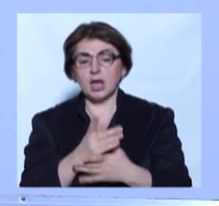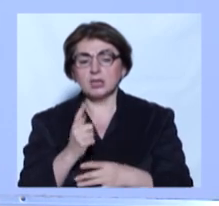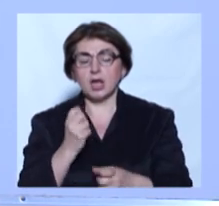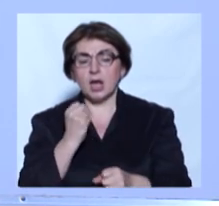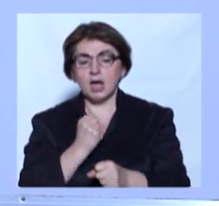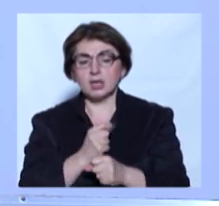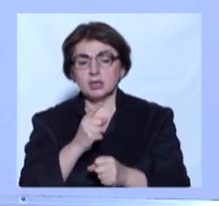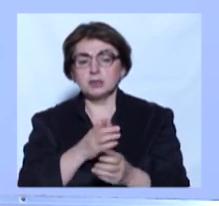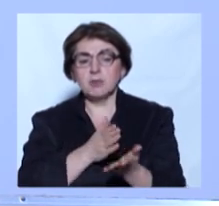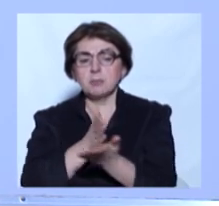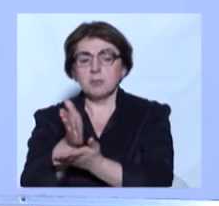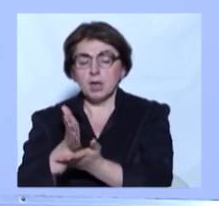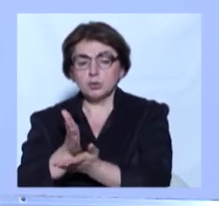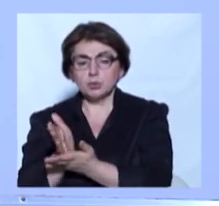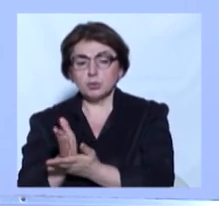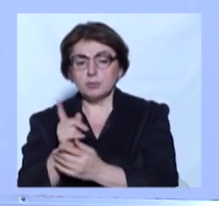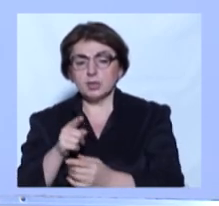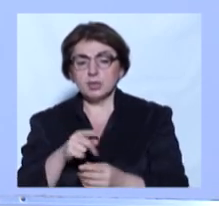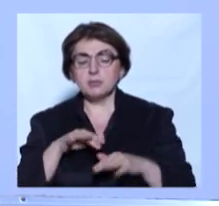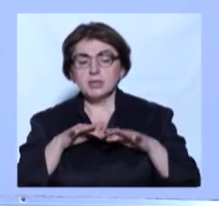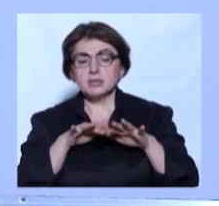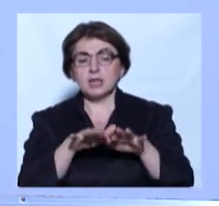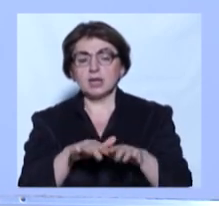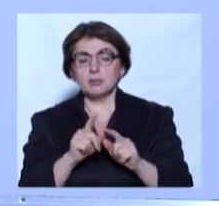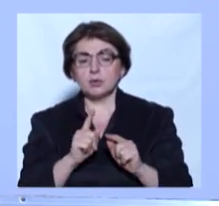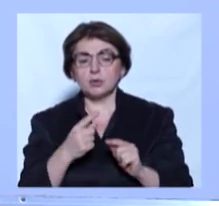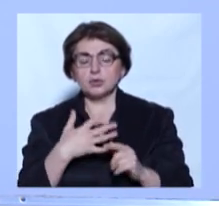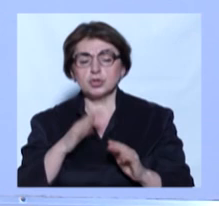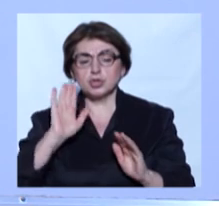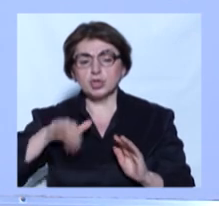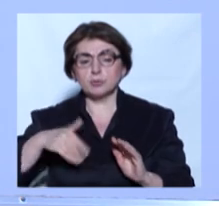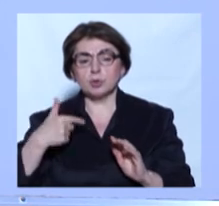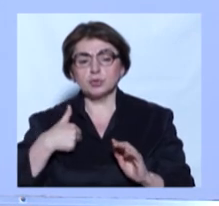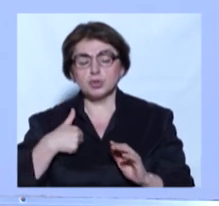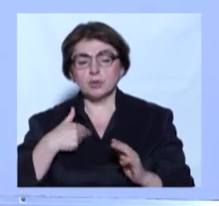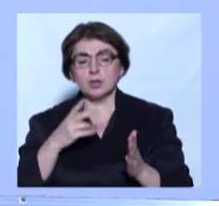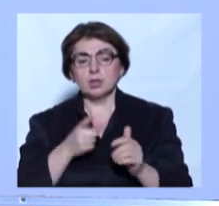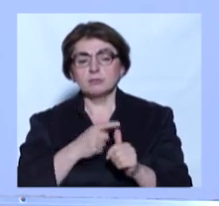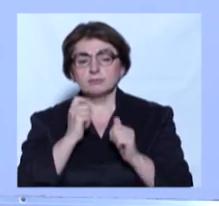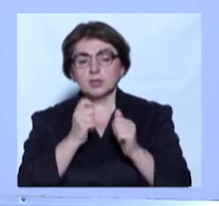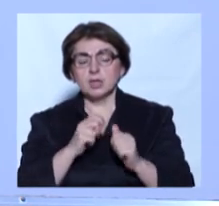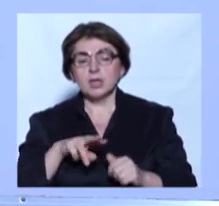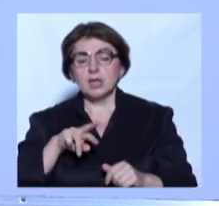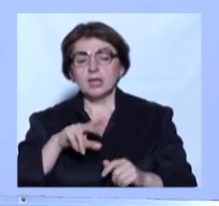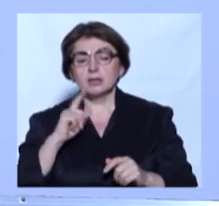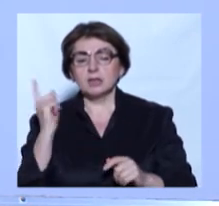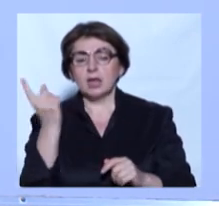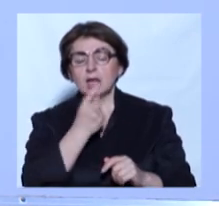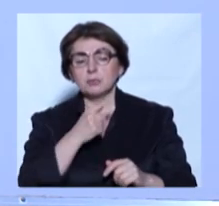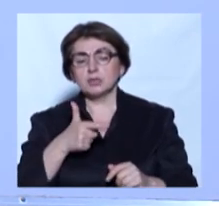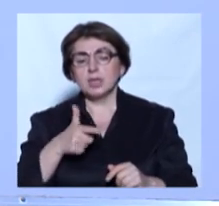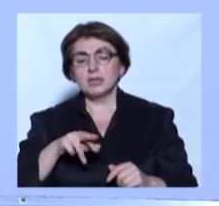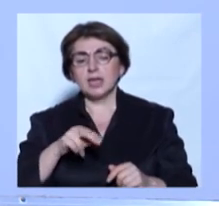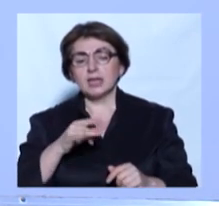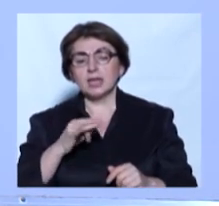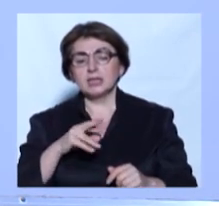აკეთებს იმ მიმართულებით იმ საქმიანობას, რასაც შემდგომში ჩვენ ვუწოდებთ გარემოს დეგრადირებას. და გამოიკვეთა